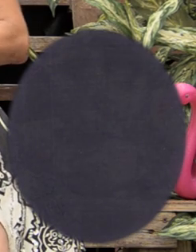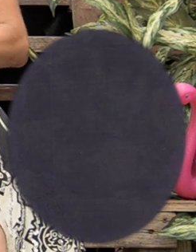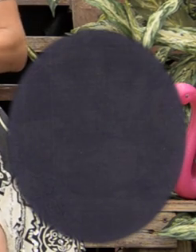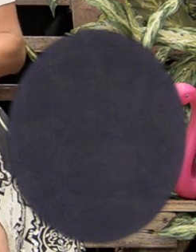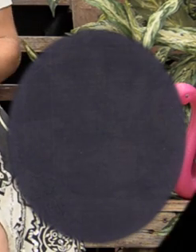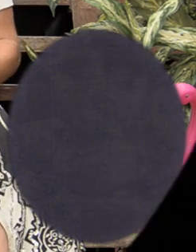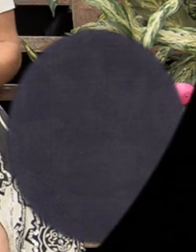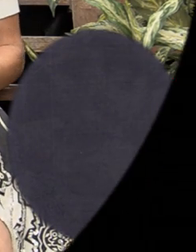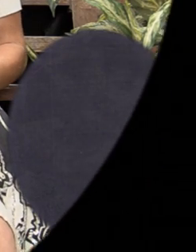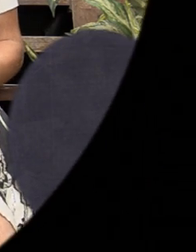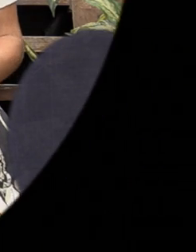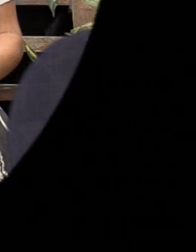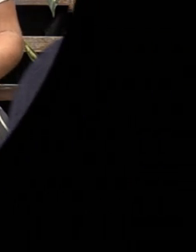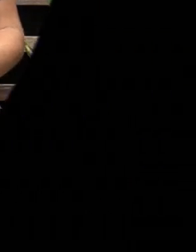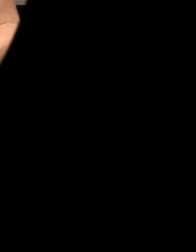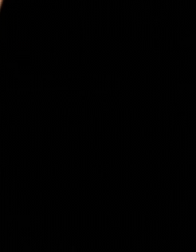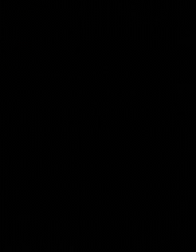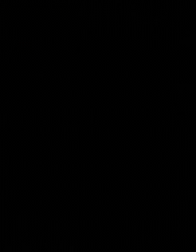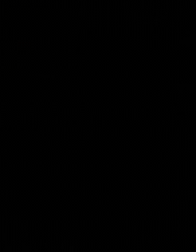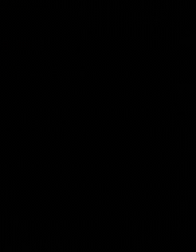un très très bon gilet